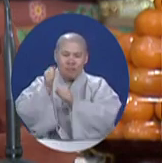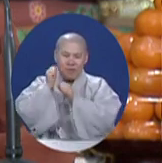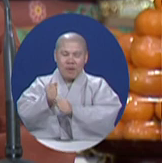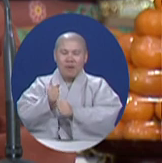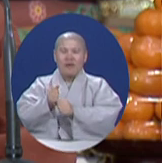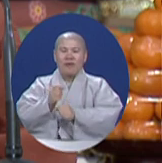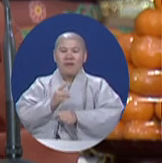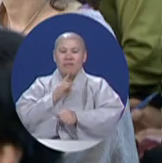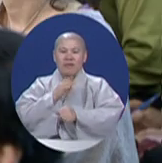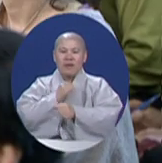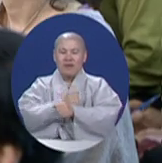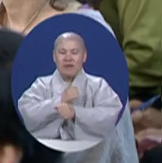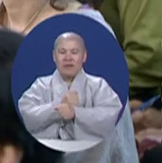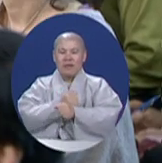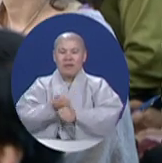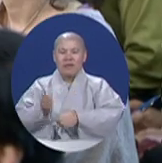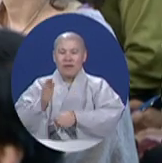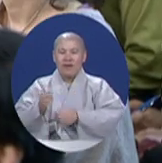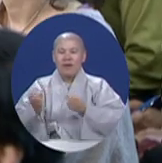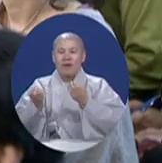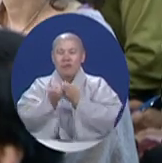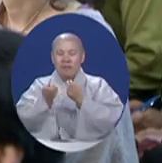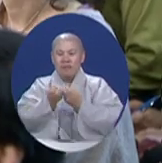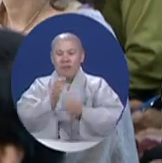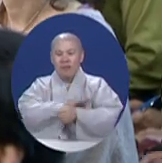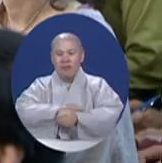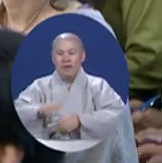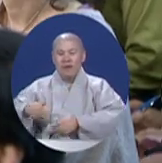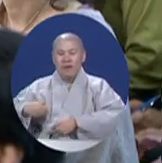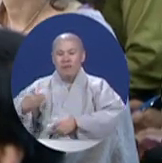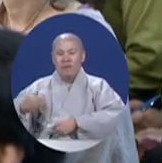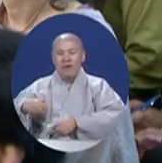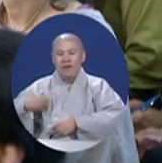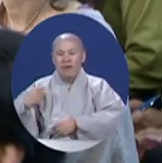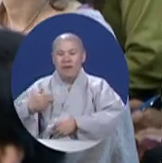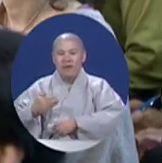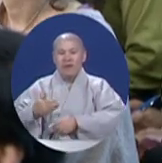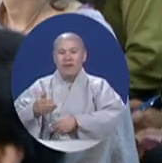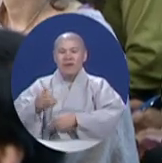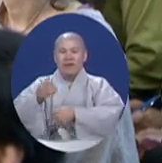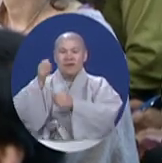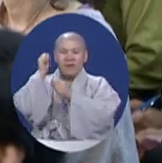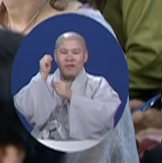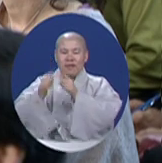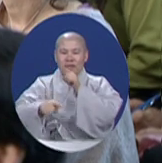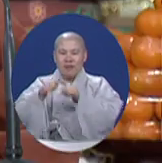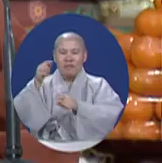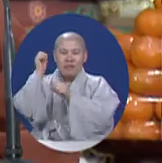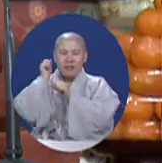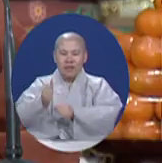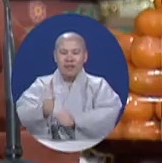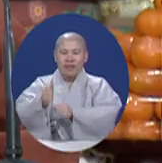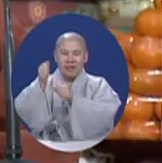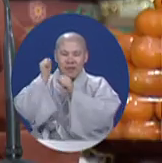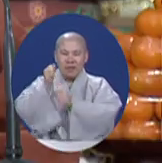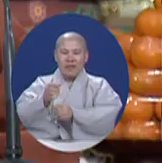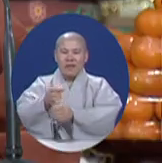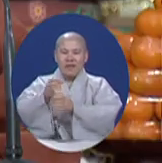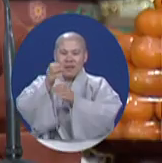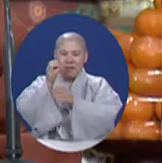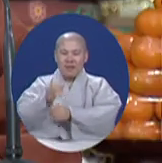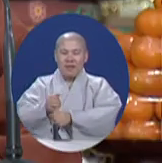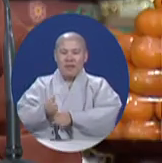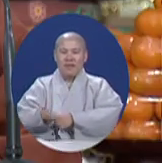빻어요. 그런데 요령이 없어가지고 그 절구대를 헐렁하게 잡고 오르락 내리락 해야